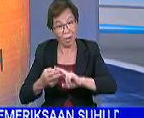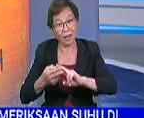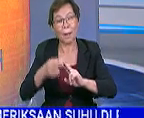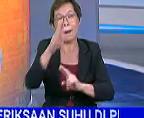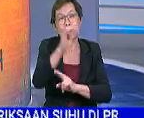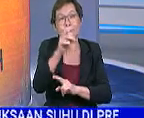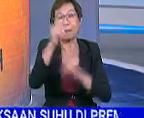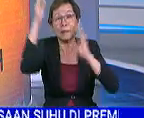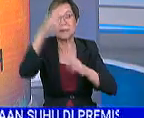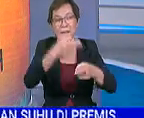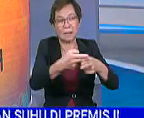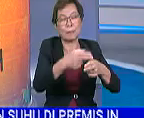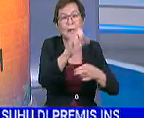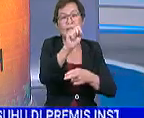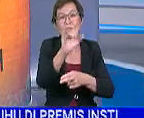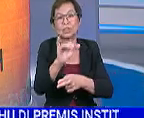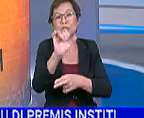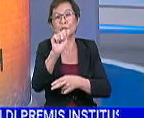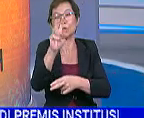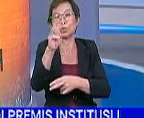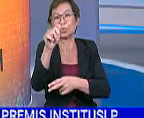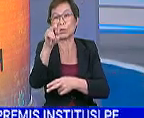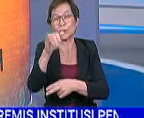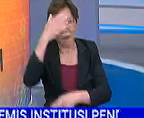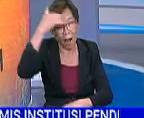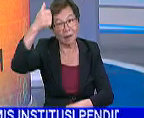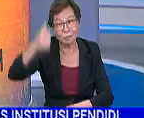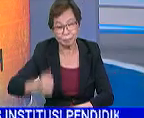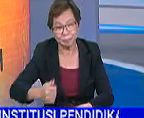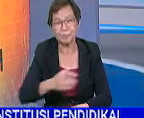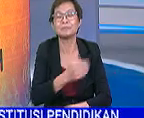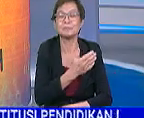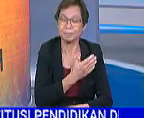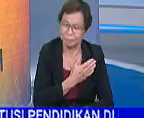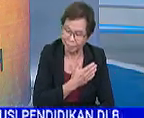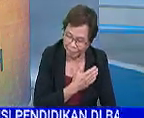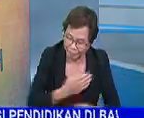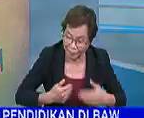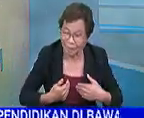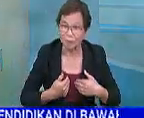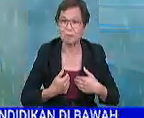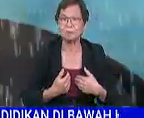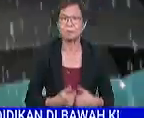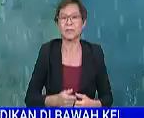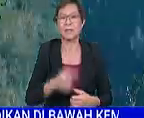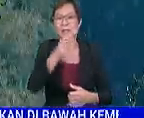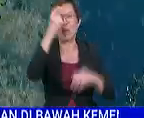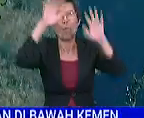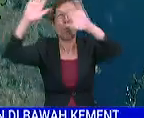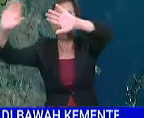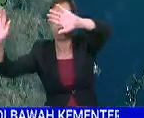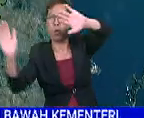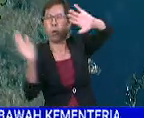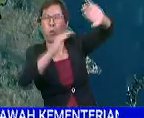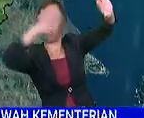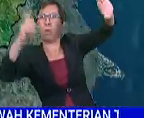Yahya silakan Assalamualaikum dan salam sejahtera Baiklah berikutan luruan angin timur